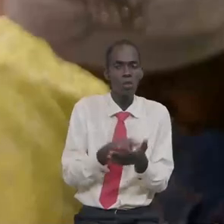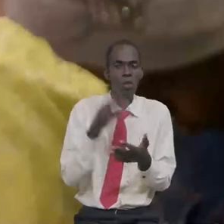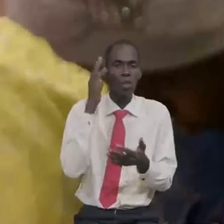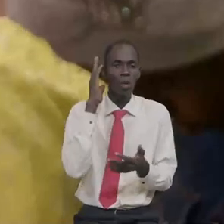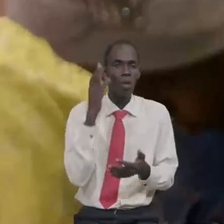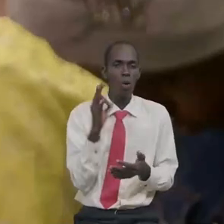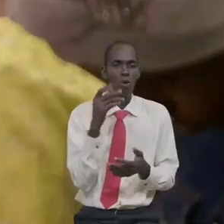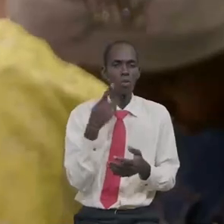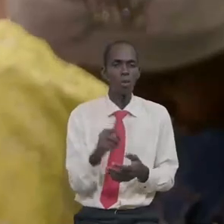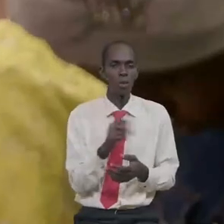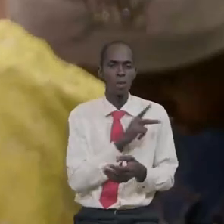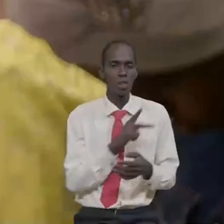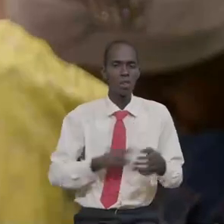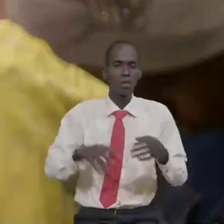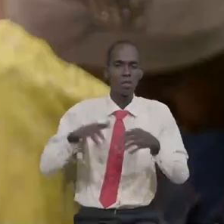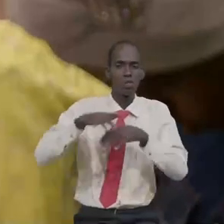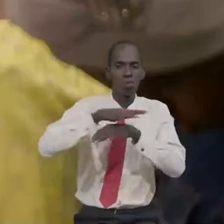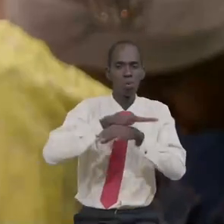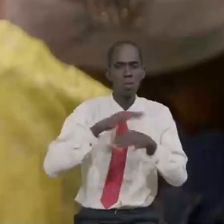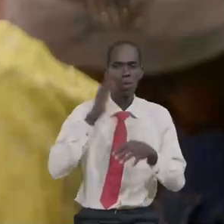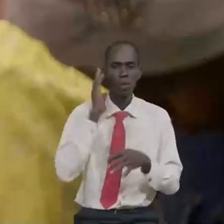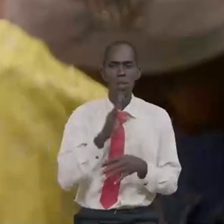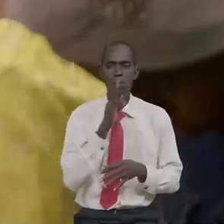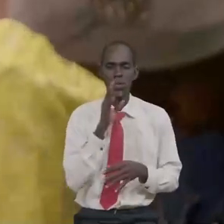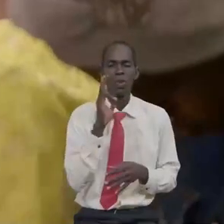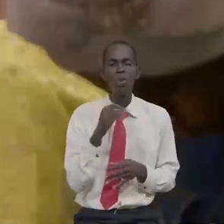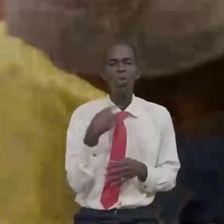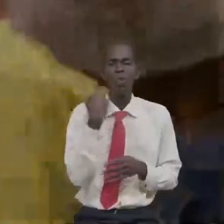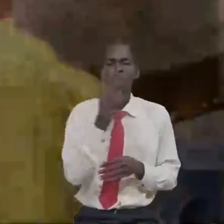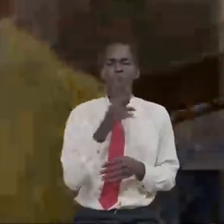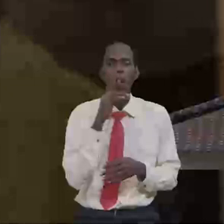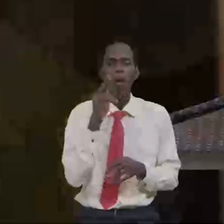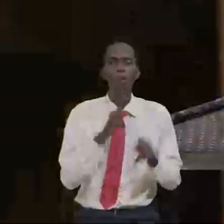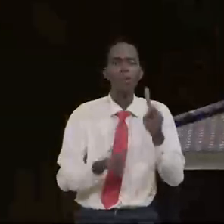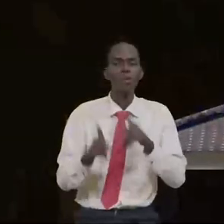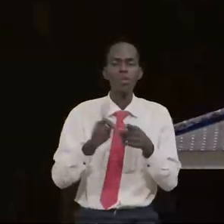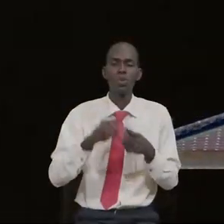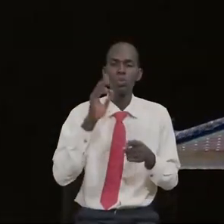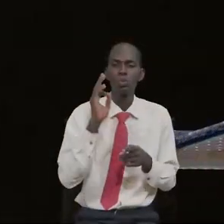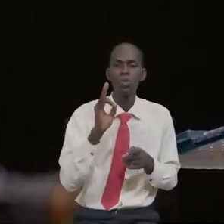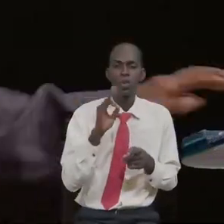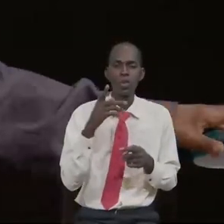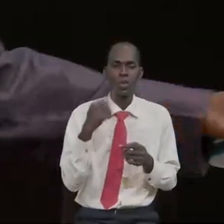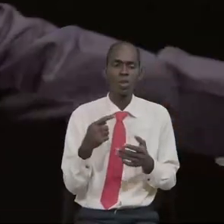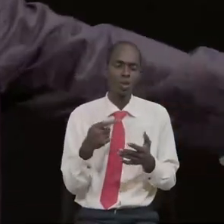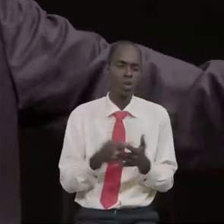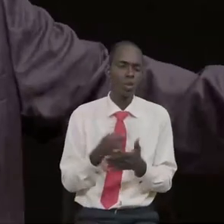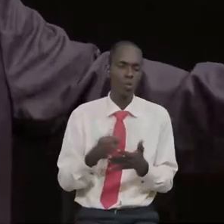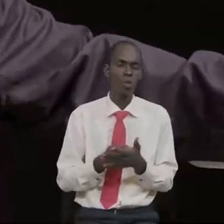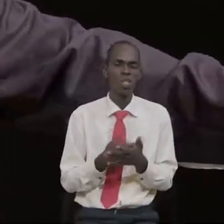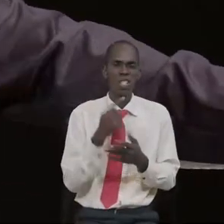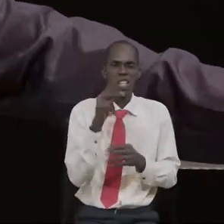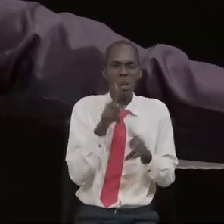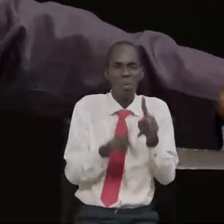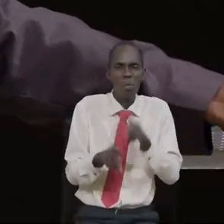prêché. Cette bonne nouvelle du royaume sera prêchée. Qui vont prêcher l'évangile du royaume? Ce sont les